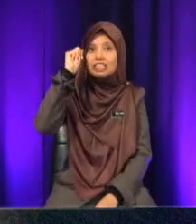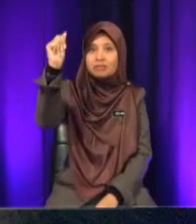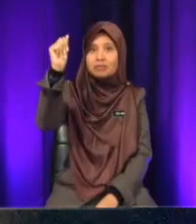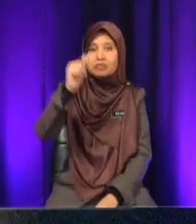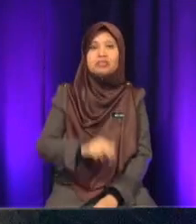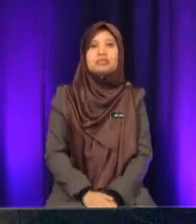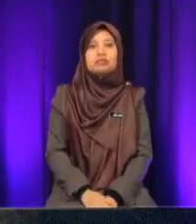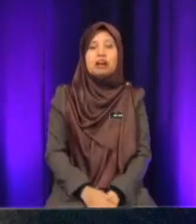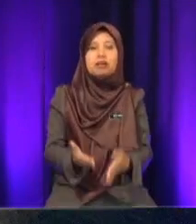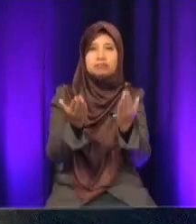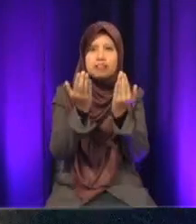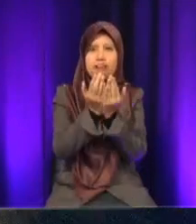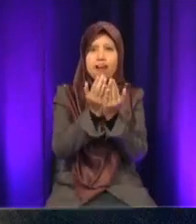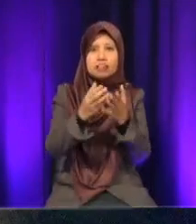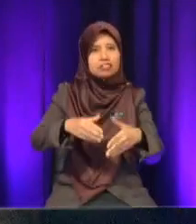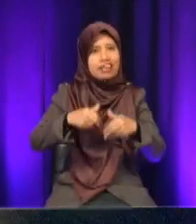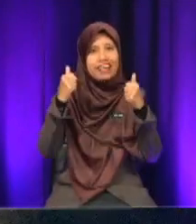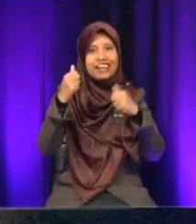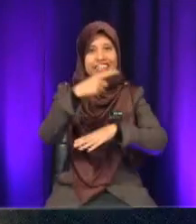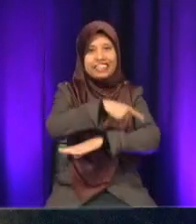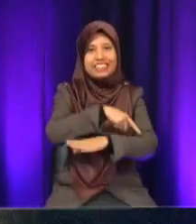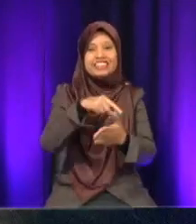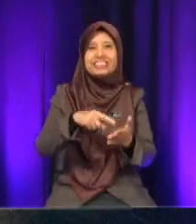Alhamdulillah sehat betul